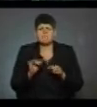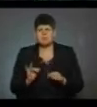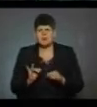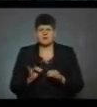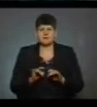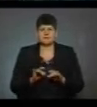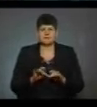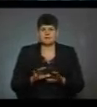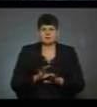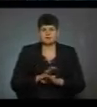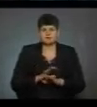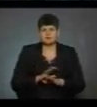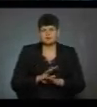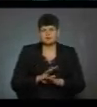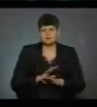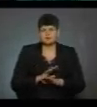розв'язувалися